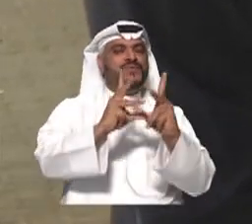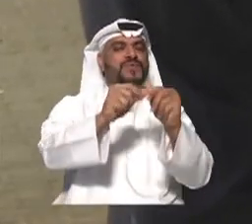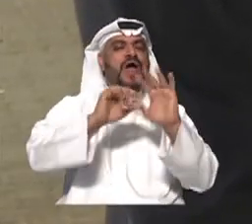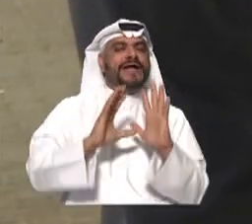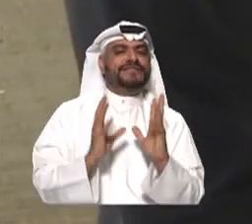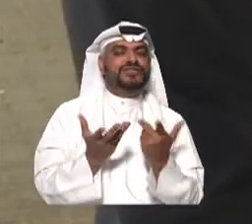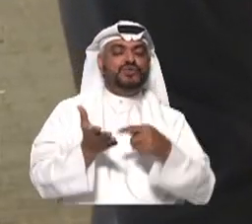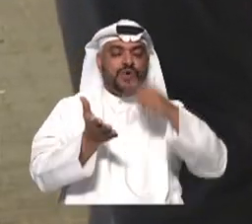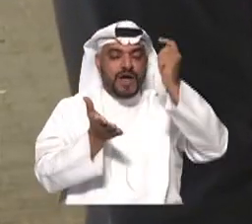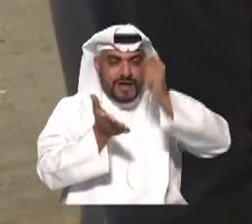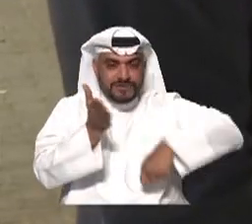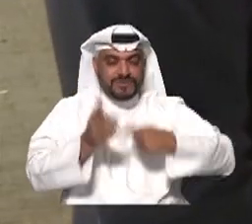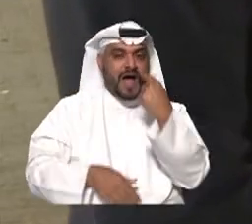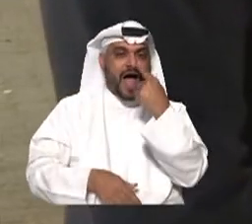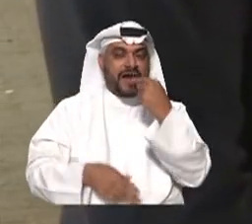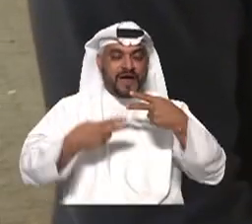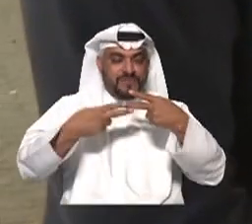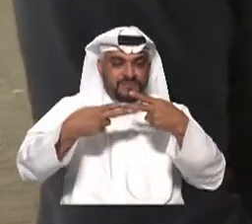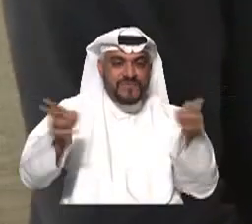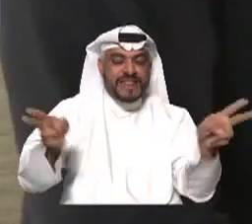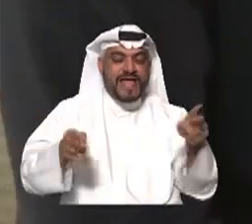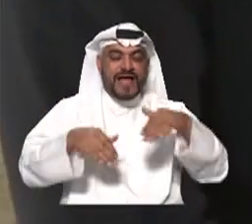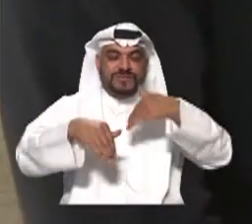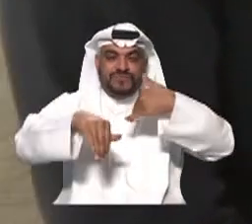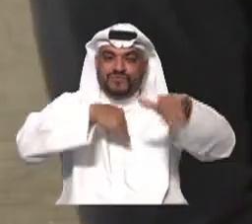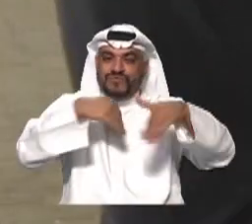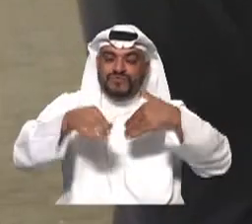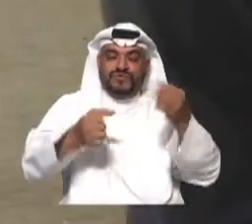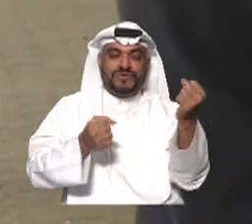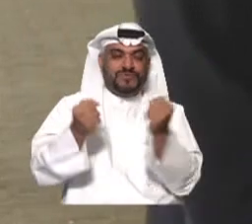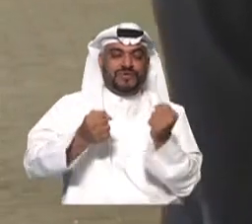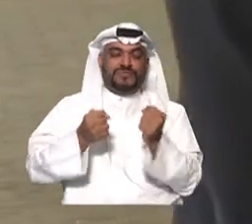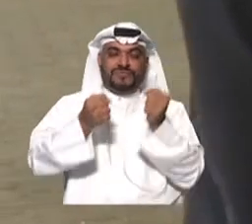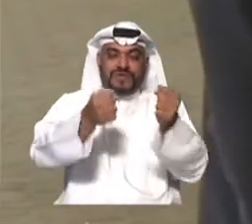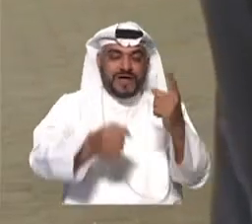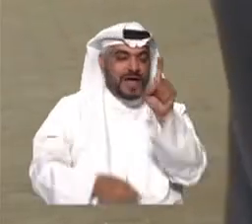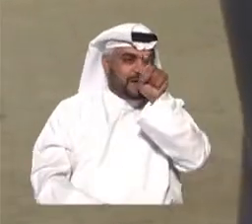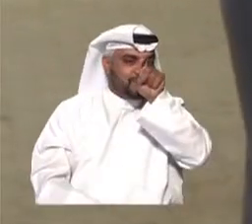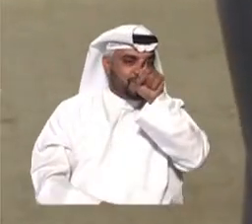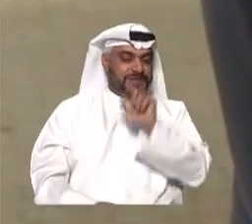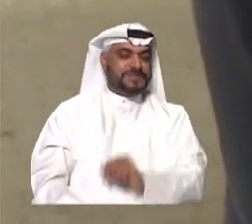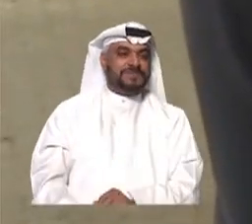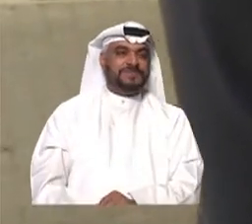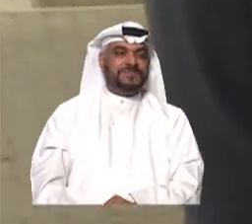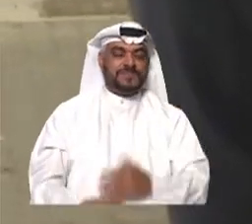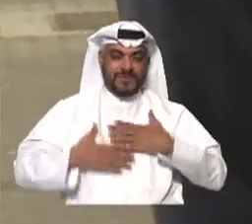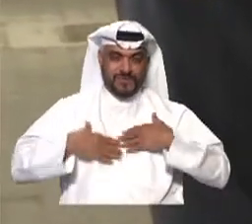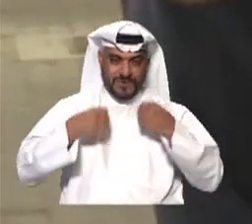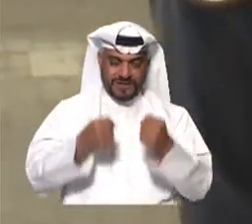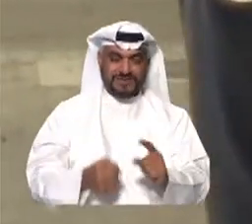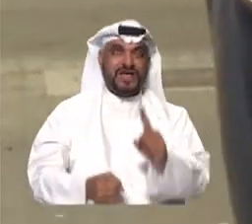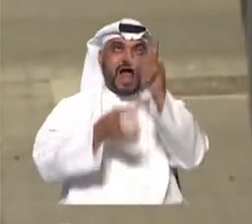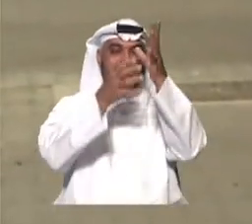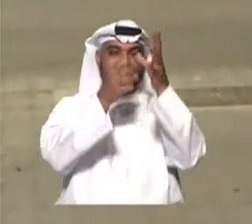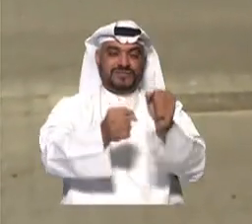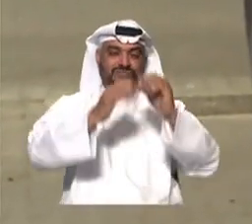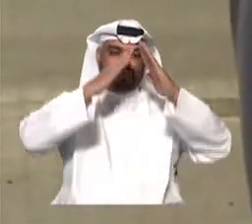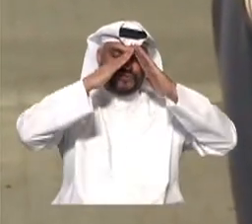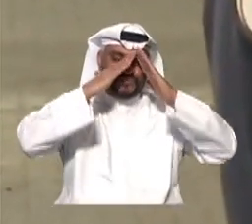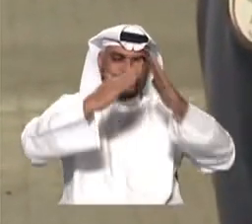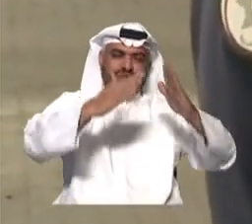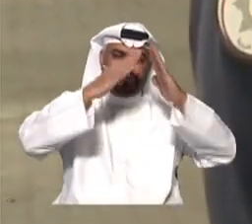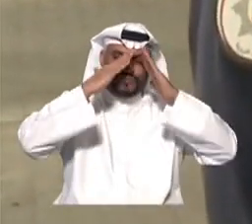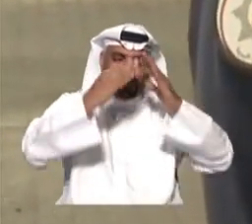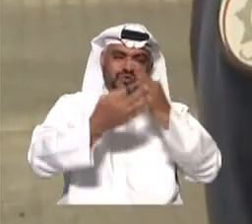التي صدرت بالنسبة لمنفذ نويصيب وأكيد ينطبق هذا الحال بالنسبة لمنفذ السالمي أيضا. الله يقويك وأحب أرحب فيك وأرحب